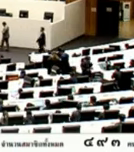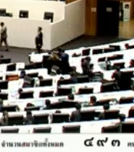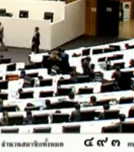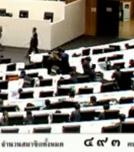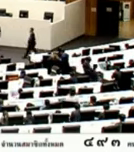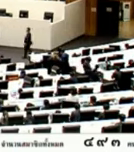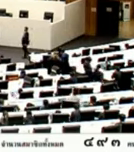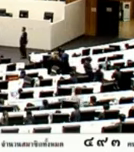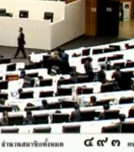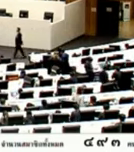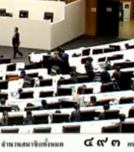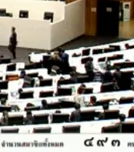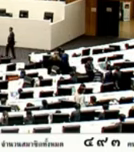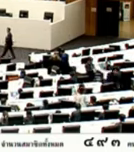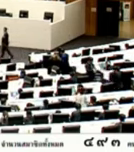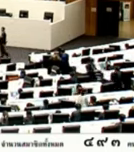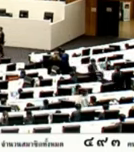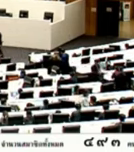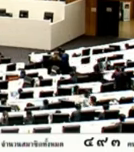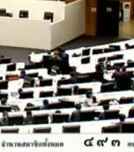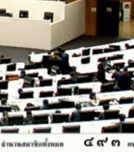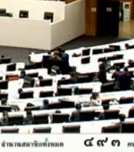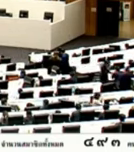เอ